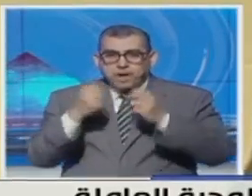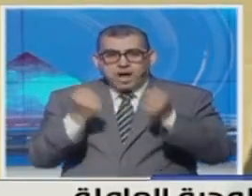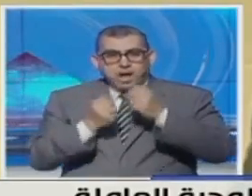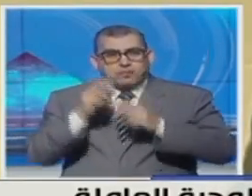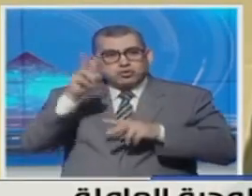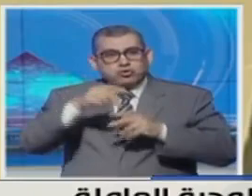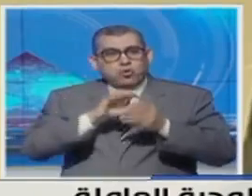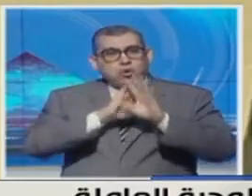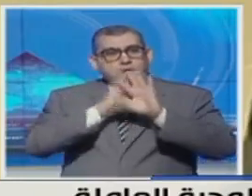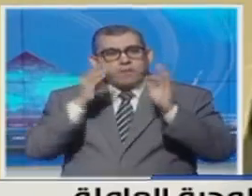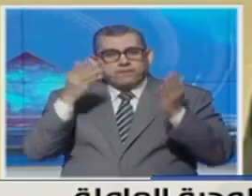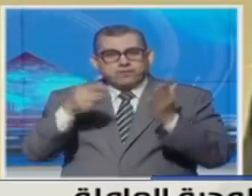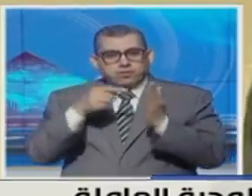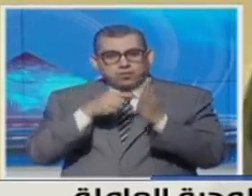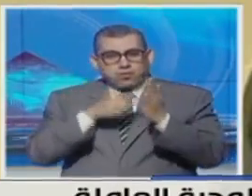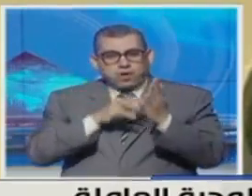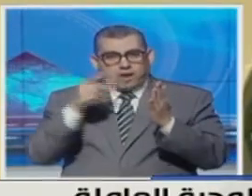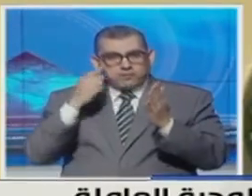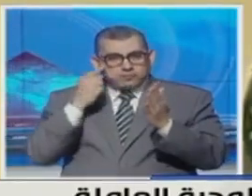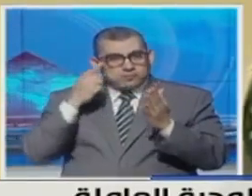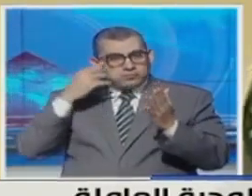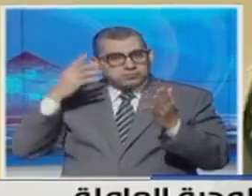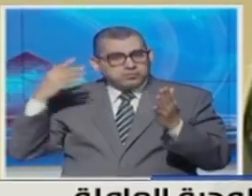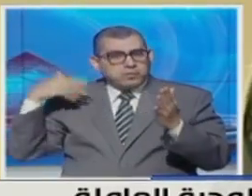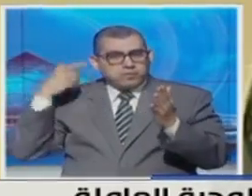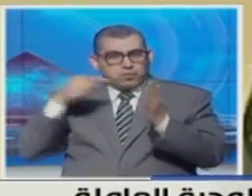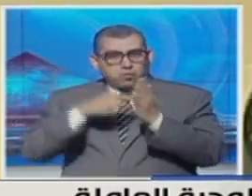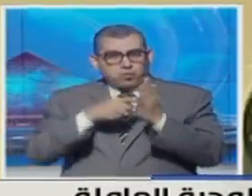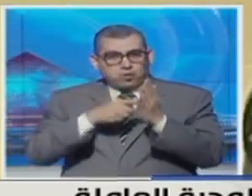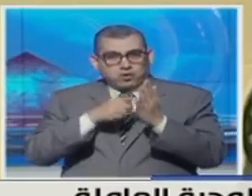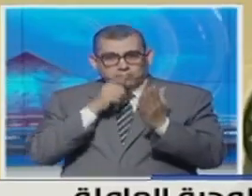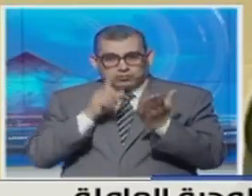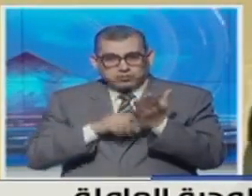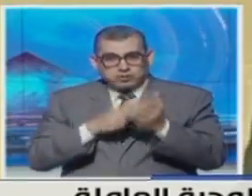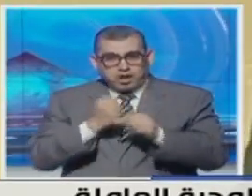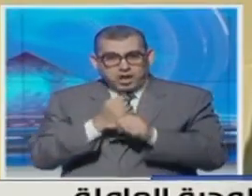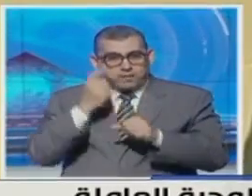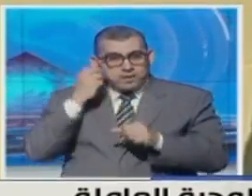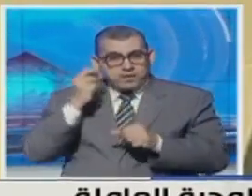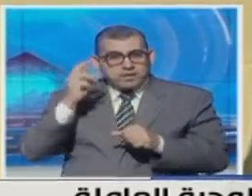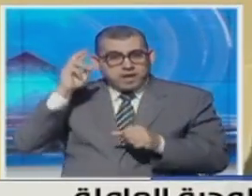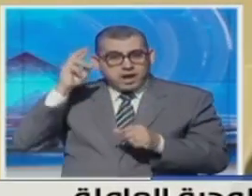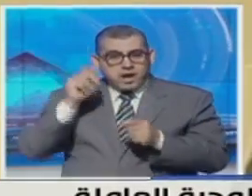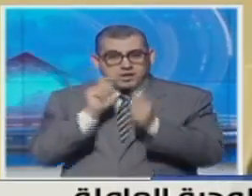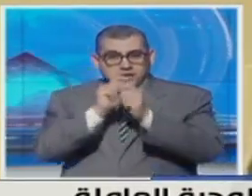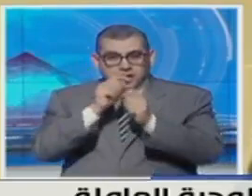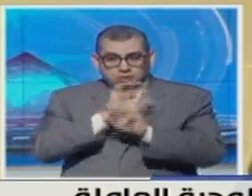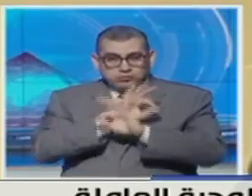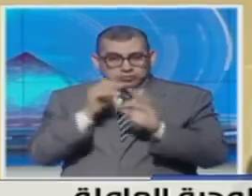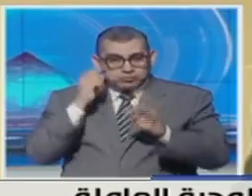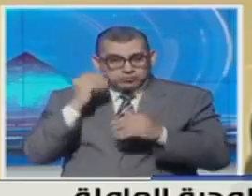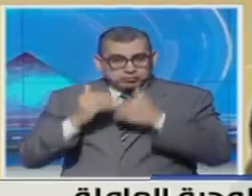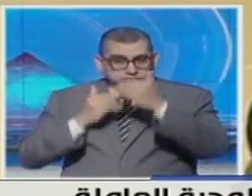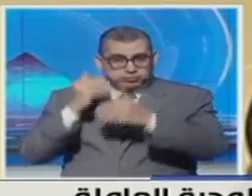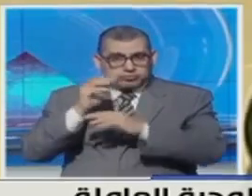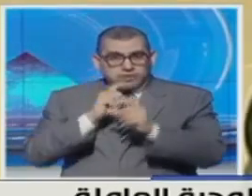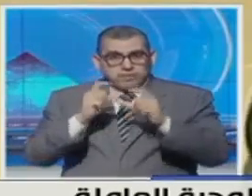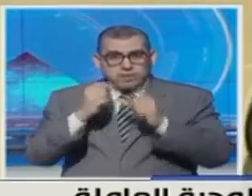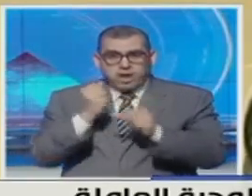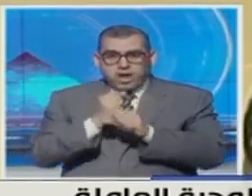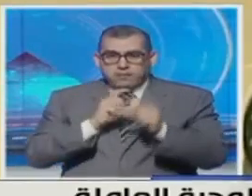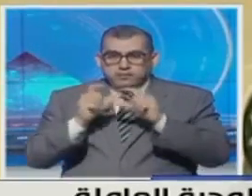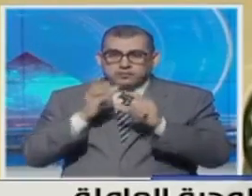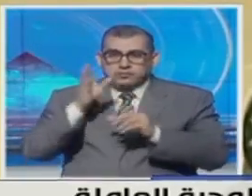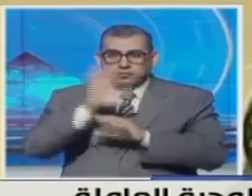المثال، حيث يمكن تفحص السيارة التي نرغب في شرائها. وباستخدام الذكاء الاصطناعي أيضا يمكن الذهاب إلى البنك لعمل وإجراء المعاملات